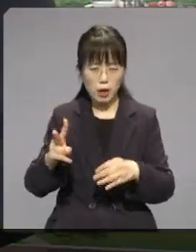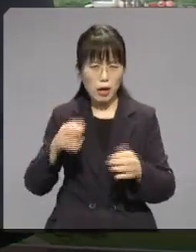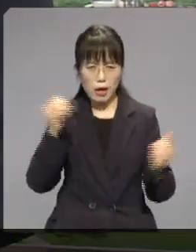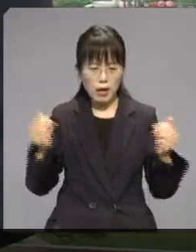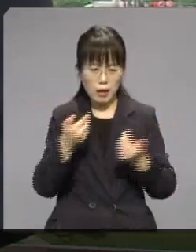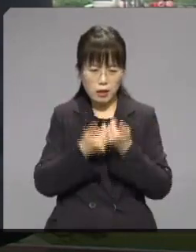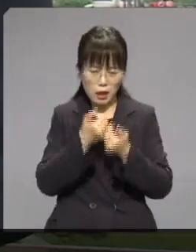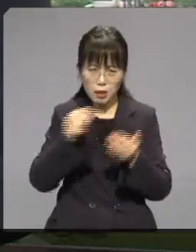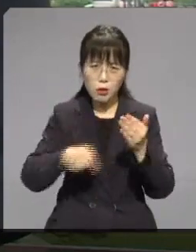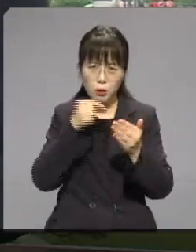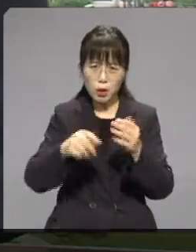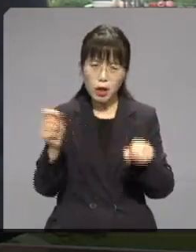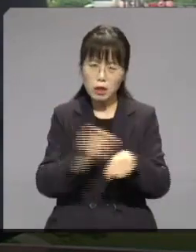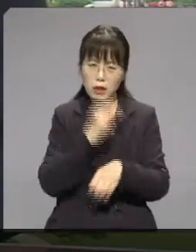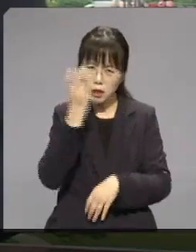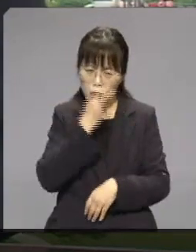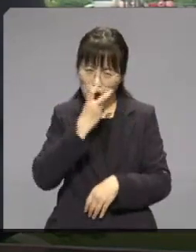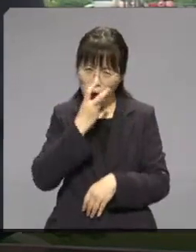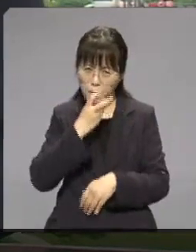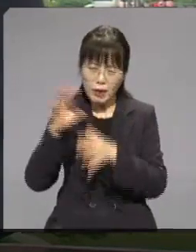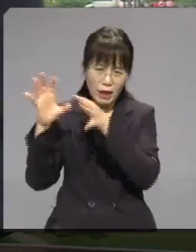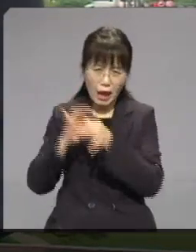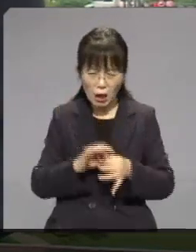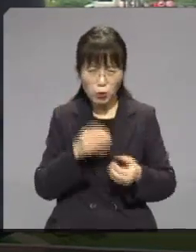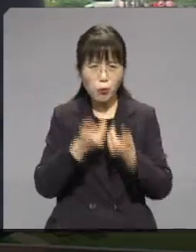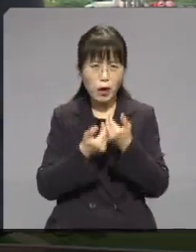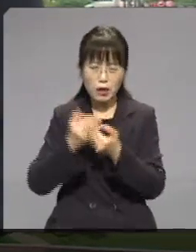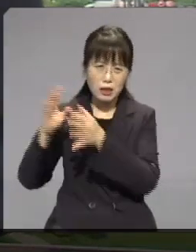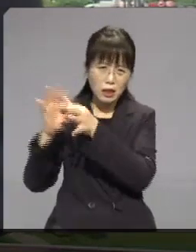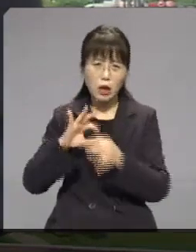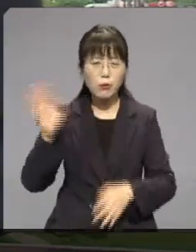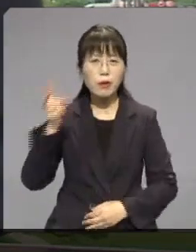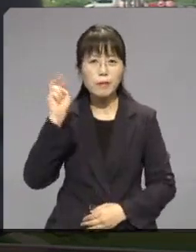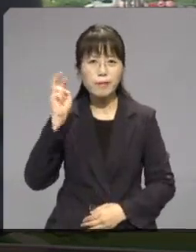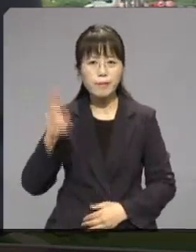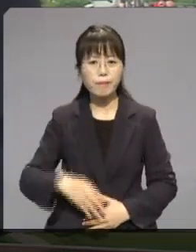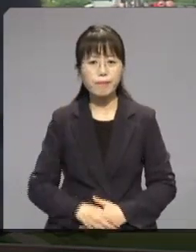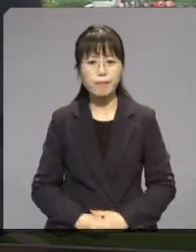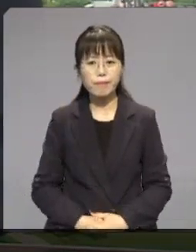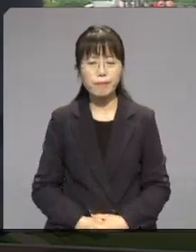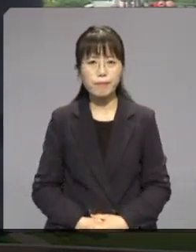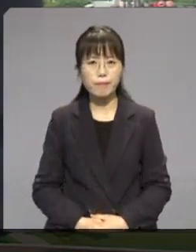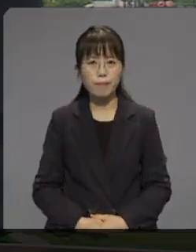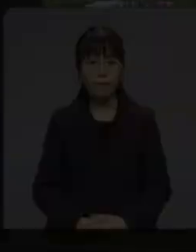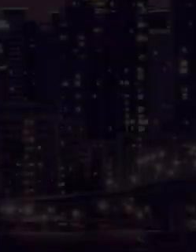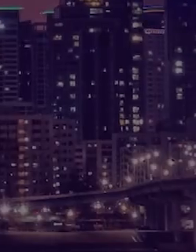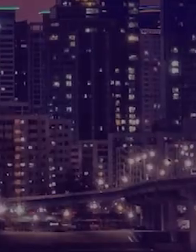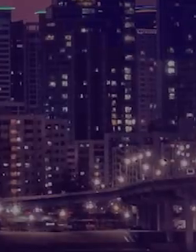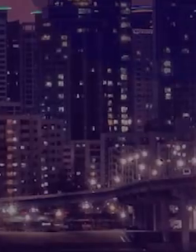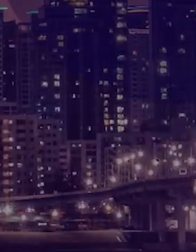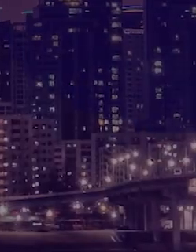속에 특검 정국은 한동안 계속될 걸로 보입니다. OBS 뉴스 이어집니다.